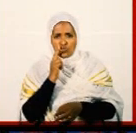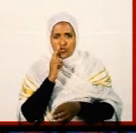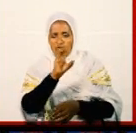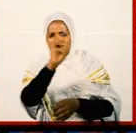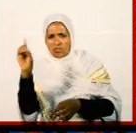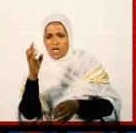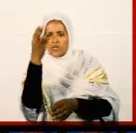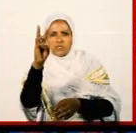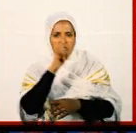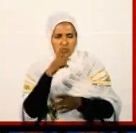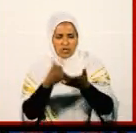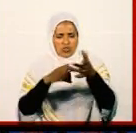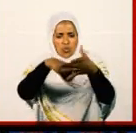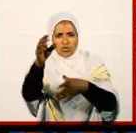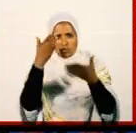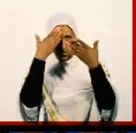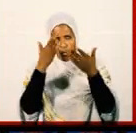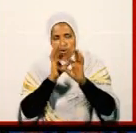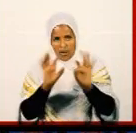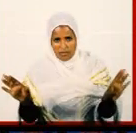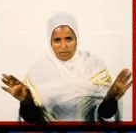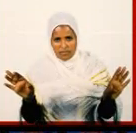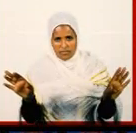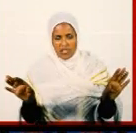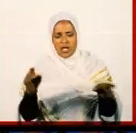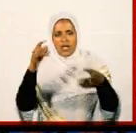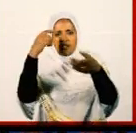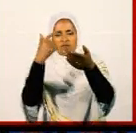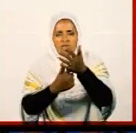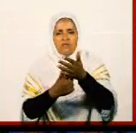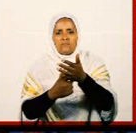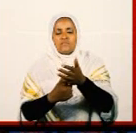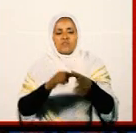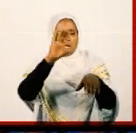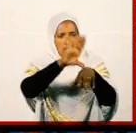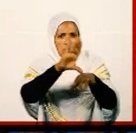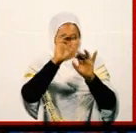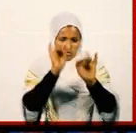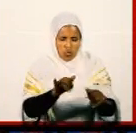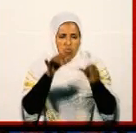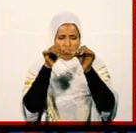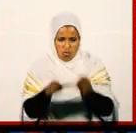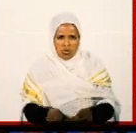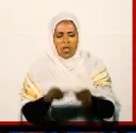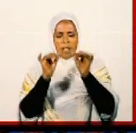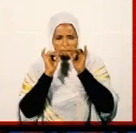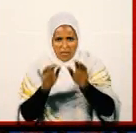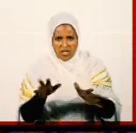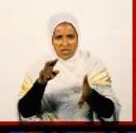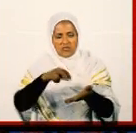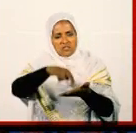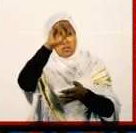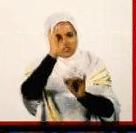ነው። ከዚህ ውጭ የምናውቀው ፋሲካ የለም። ከዛ ከገዳሙ ለመቆየት እኛ ለበረከቱ ትንሣኤዋንም እዚያው